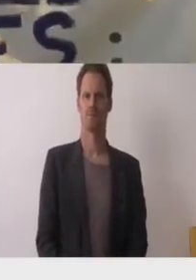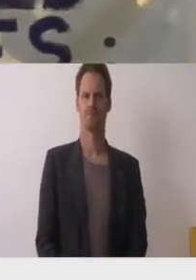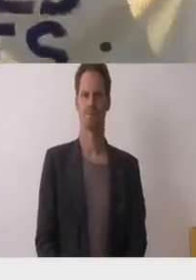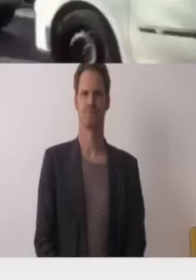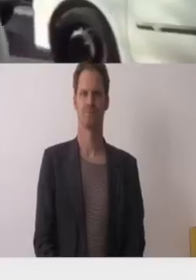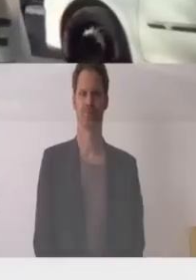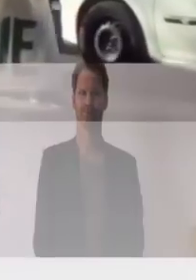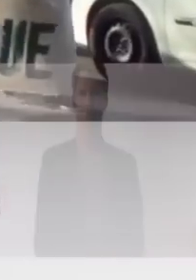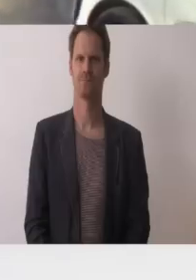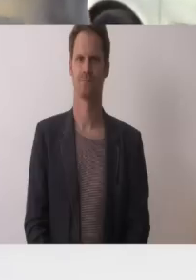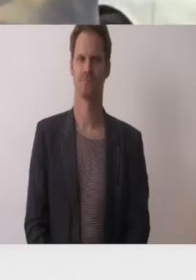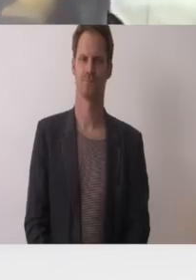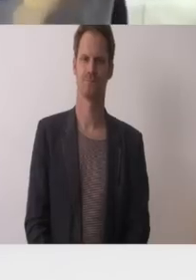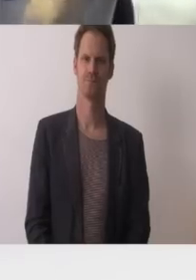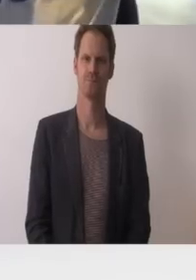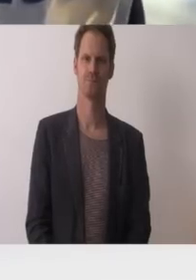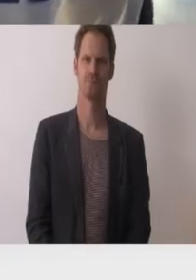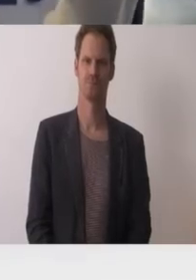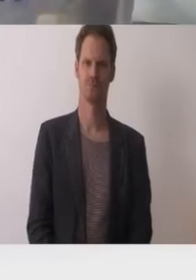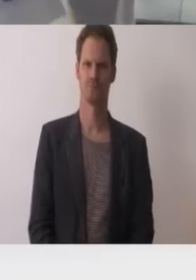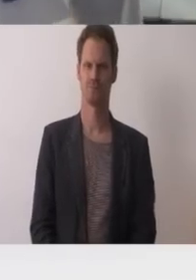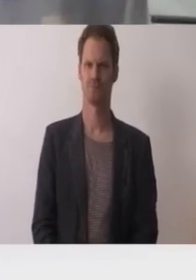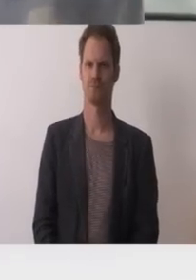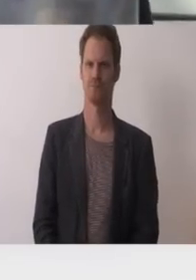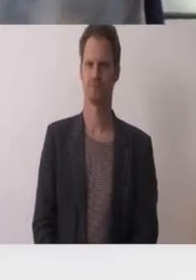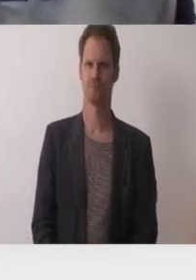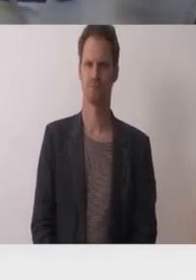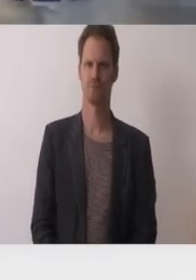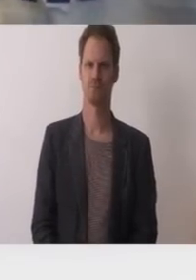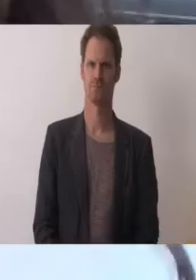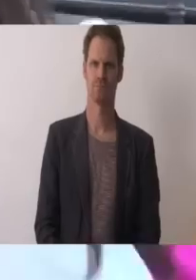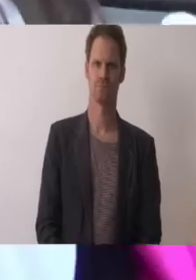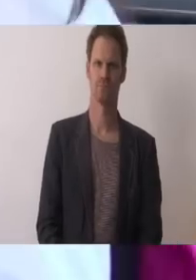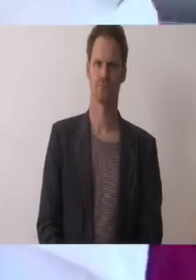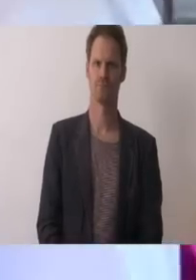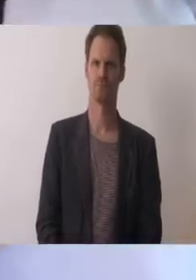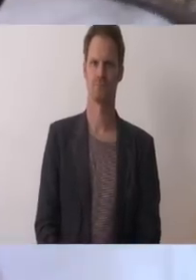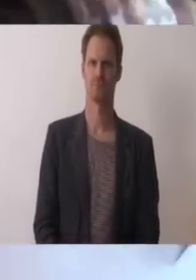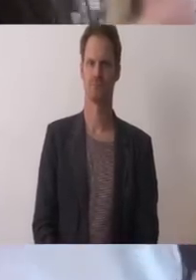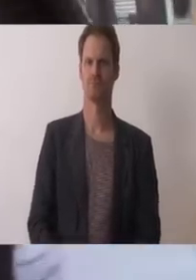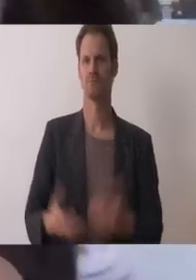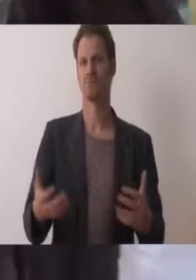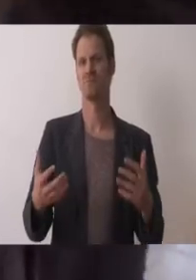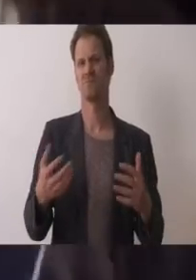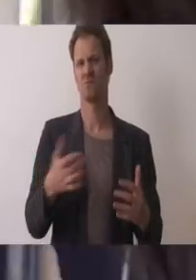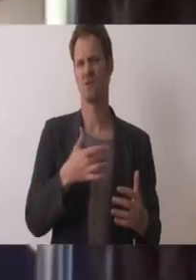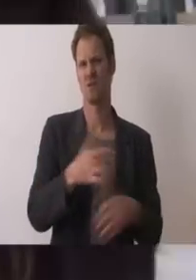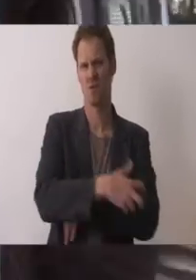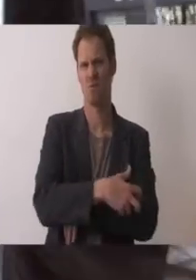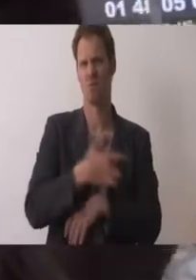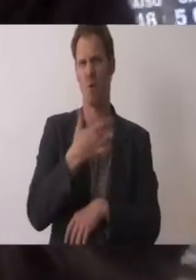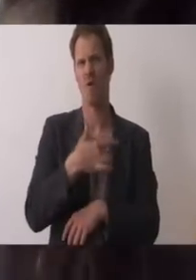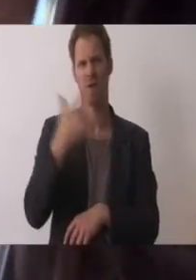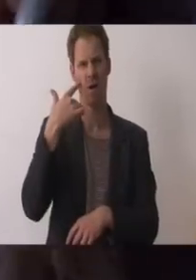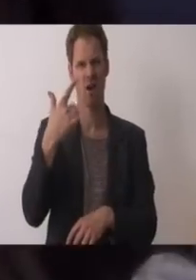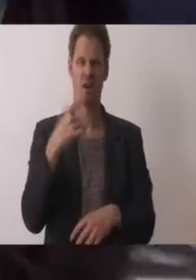la dette. Pan, ton traité contre l'austérité. Oh, les pauvres, ils pensent qu'ils vont pouvoir